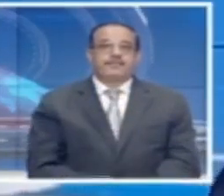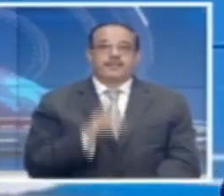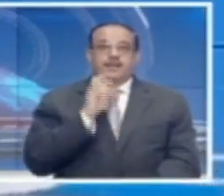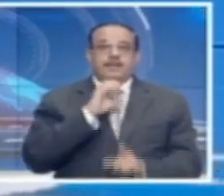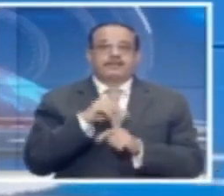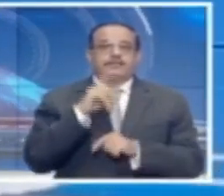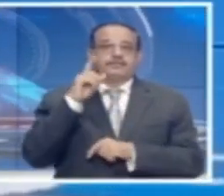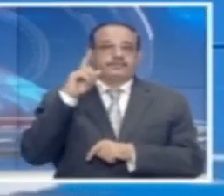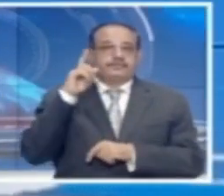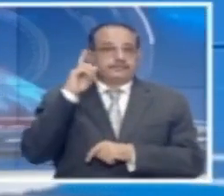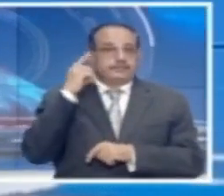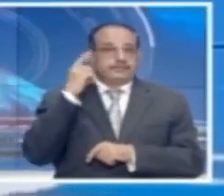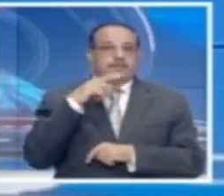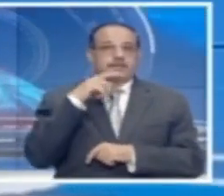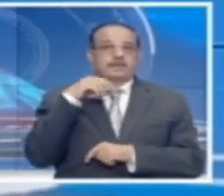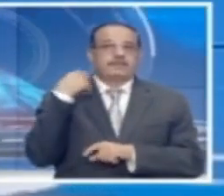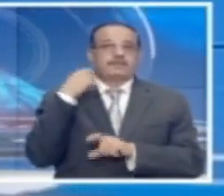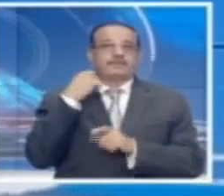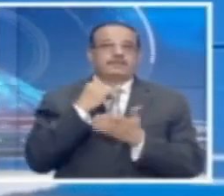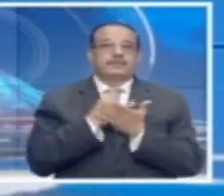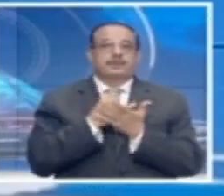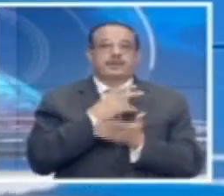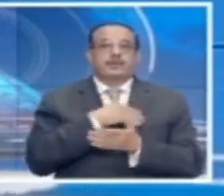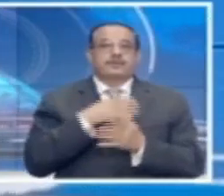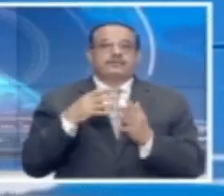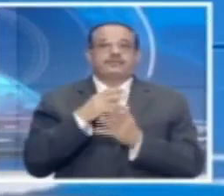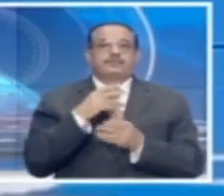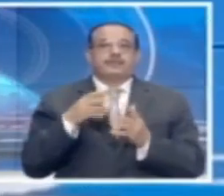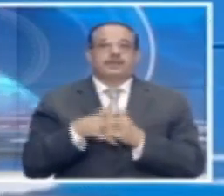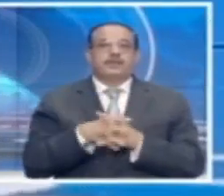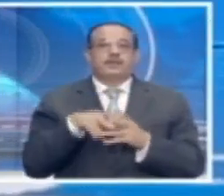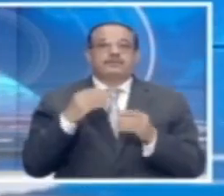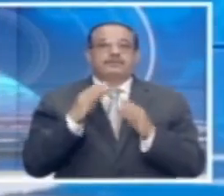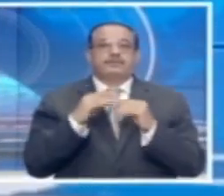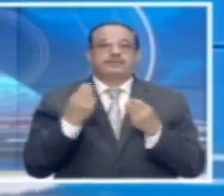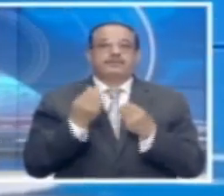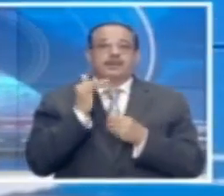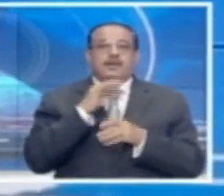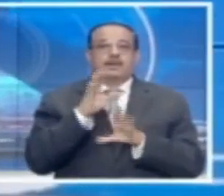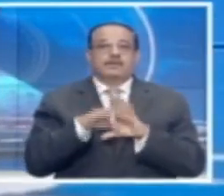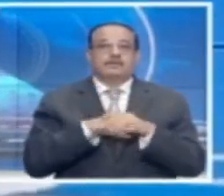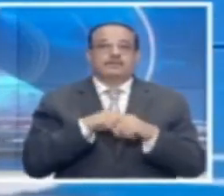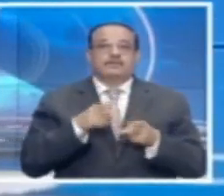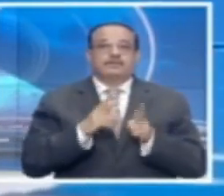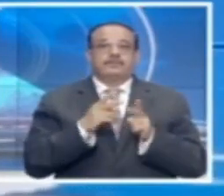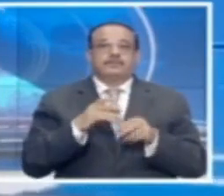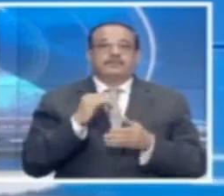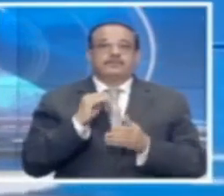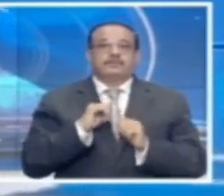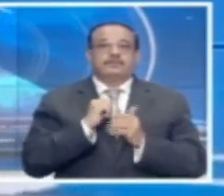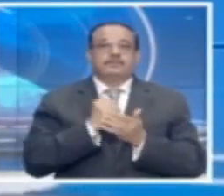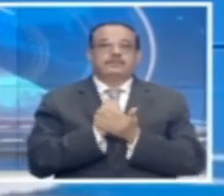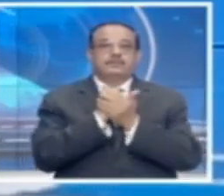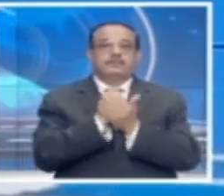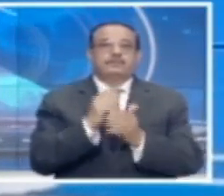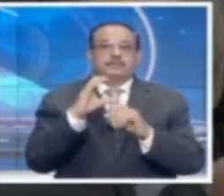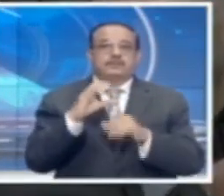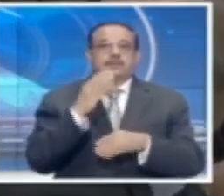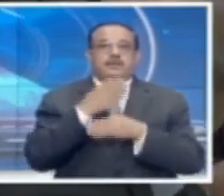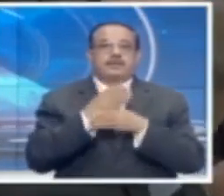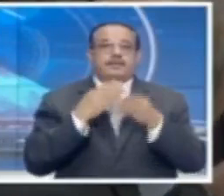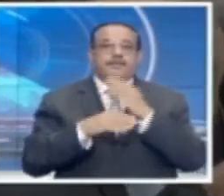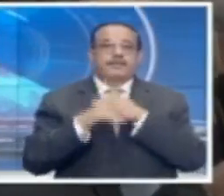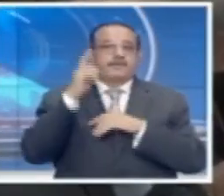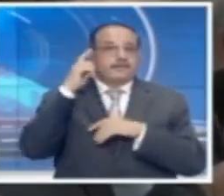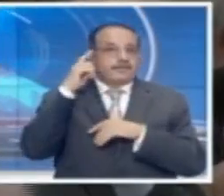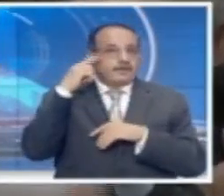وجه الرئيس الفلسطيني محمود عباس وزراء السلطة بالتعاون الكامل مع مصر لسرعة تنفيذ مبادرة الرئيس السيسي لإعادة الإعمار